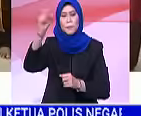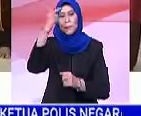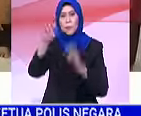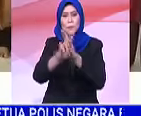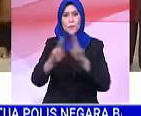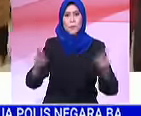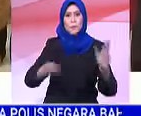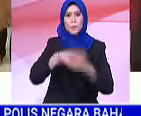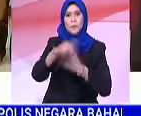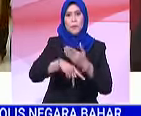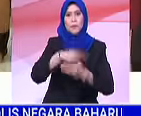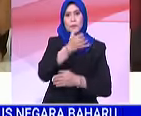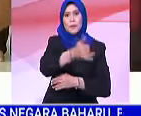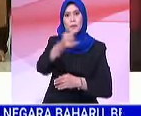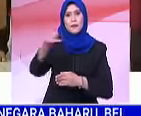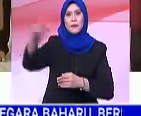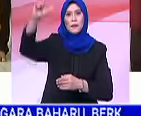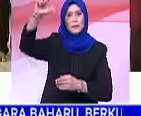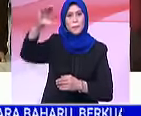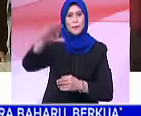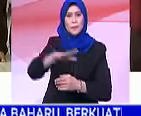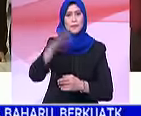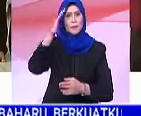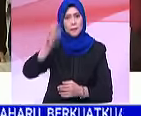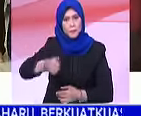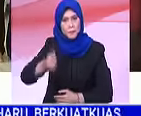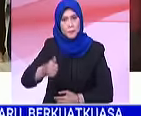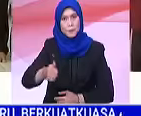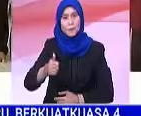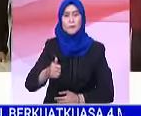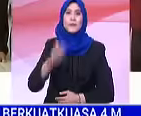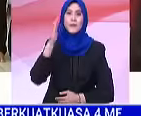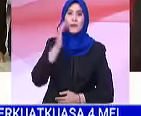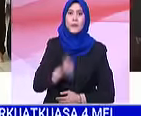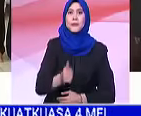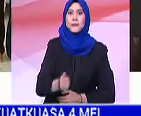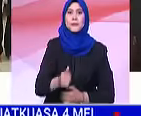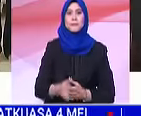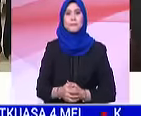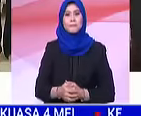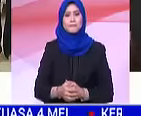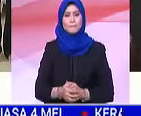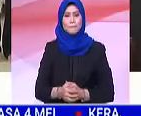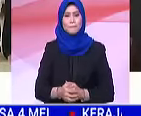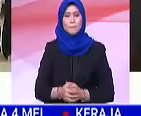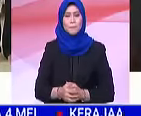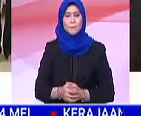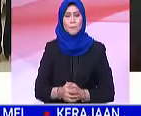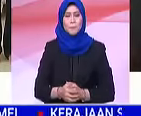menjalankan program Jelajah Ramadan kali ini. Assalamualaikum Puan. Waalaikumsalam warahmatullahi wabarakatuh. Ya Puan, kalau kita